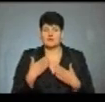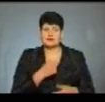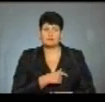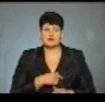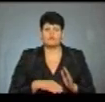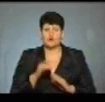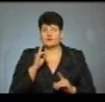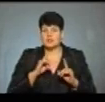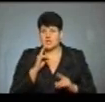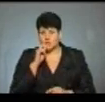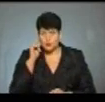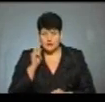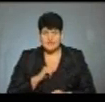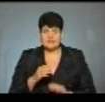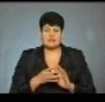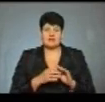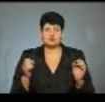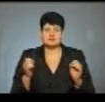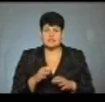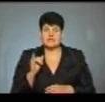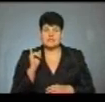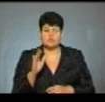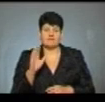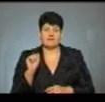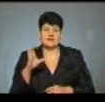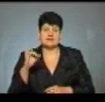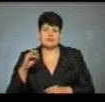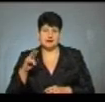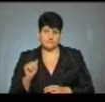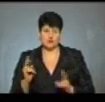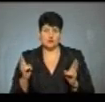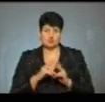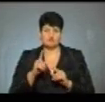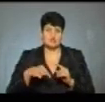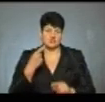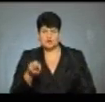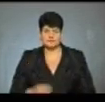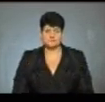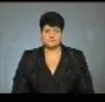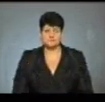депутатом Верховної Ради України 9-го скликання Ігорем Васильєвим. До зустрічі в ефірі.